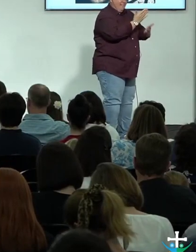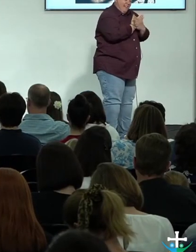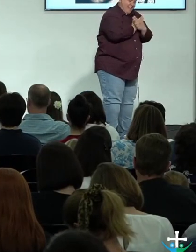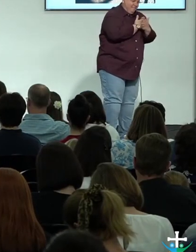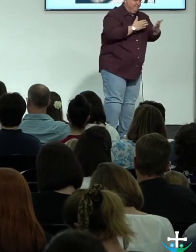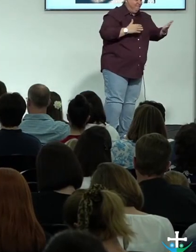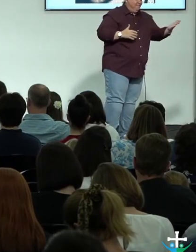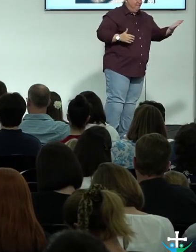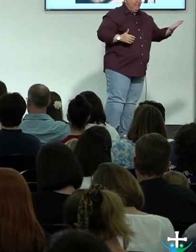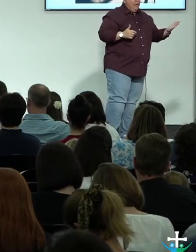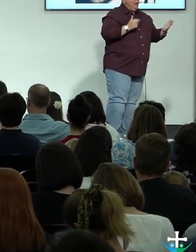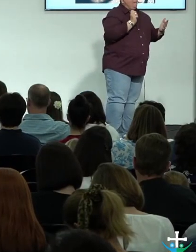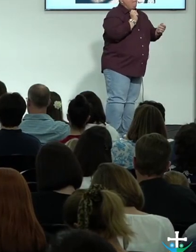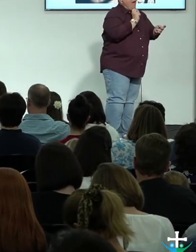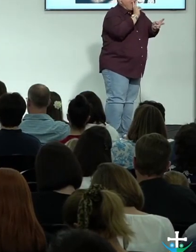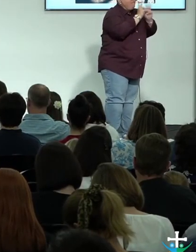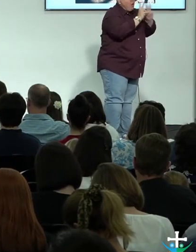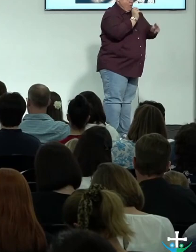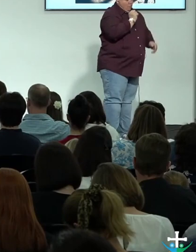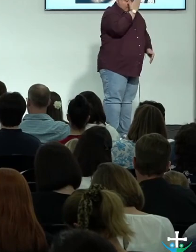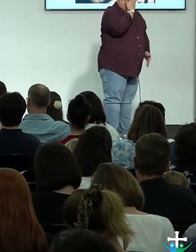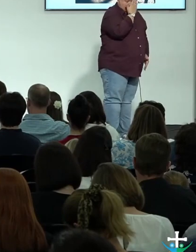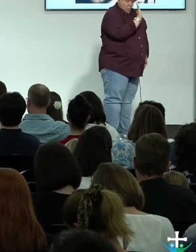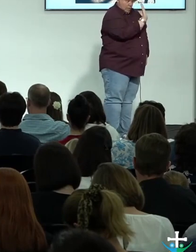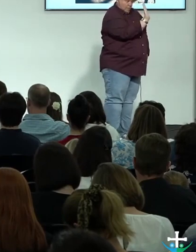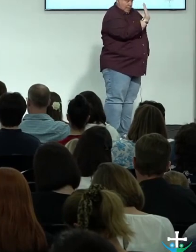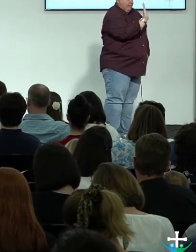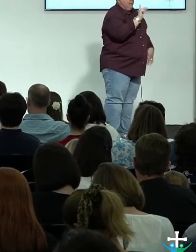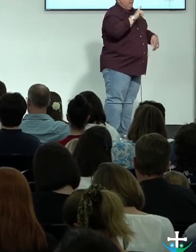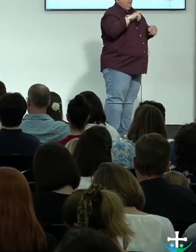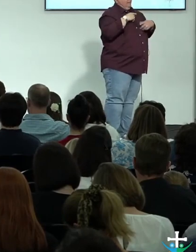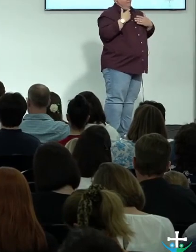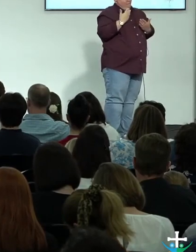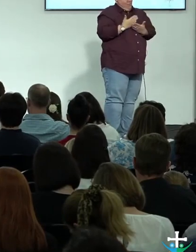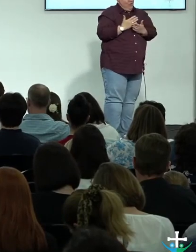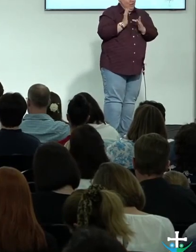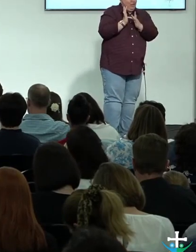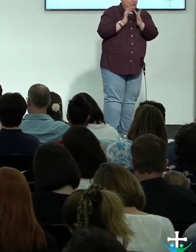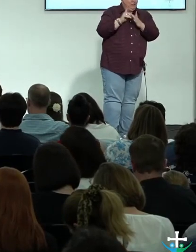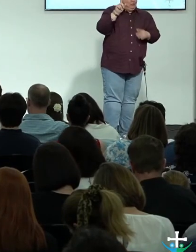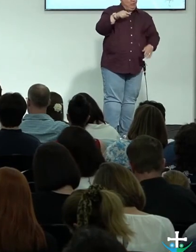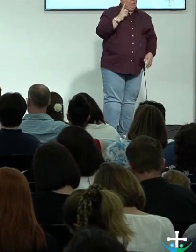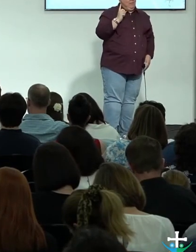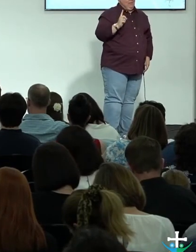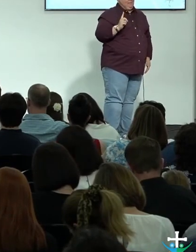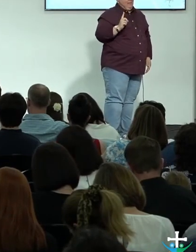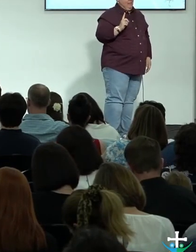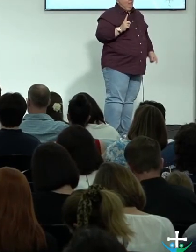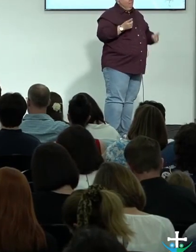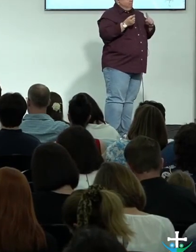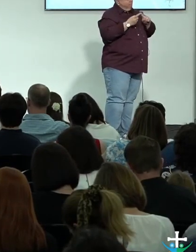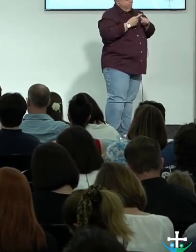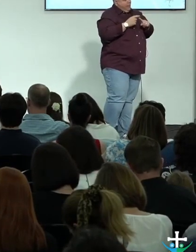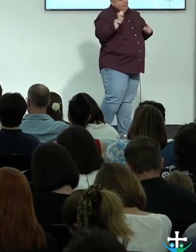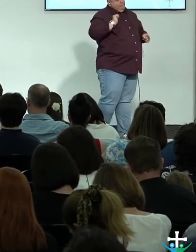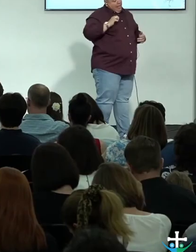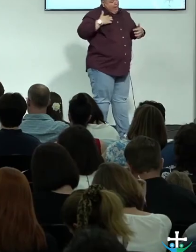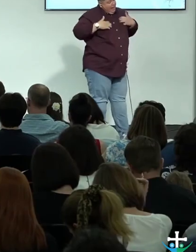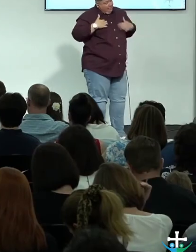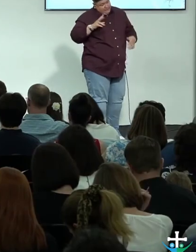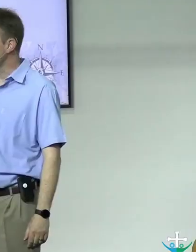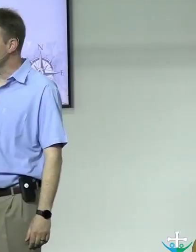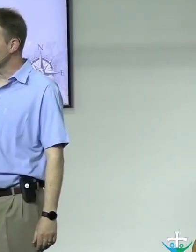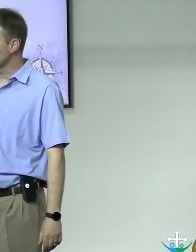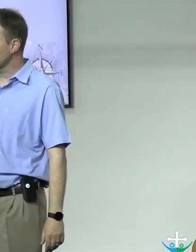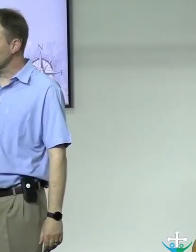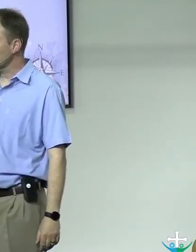nie, is belangrik vir die Here. En ek staan verantwoordelik daarvoor. Natuurlik eerstens my lewensmaak. Ek moet belê in